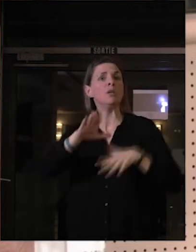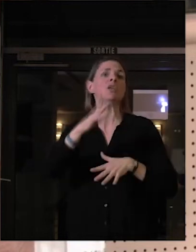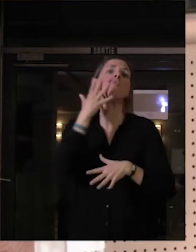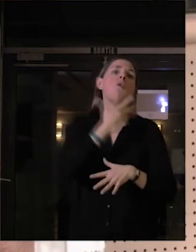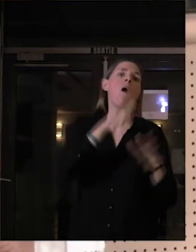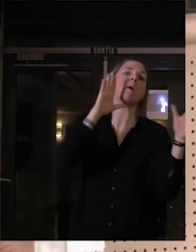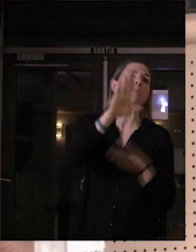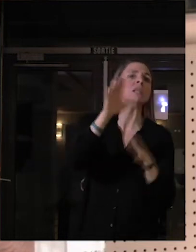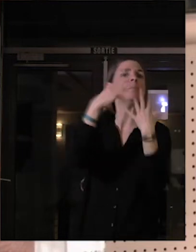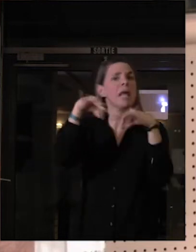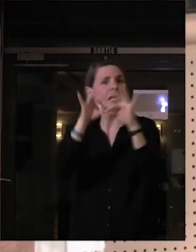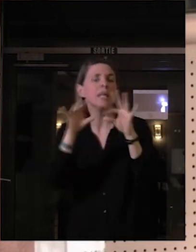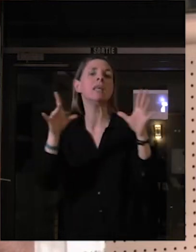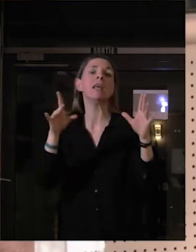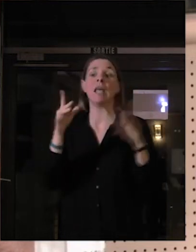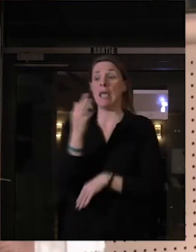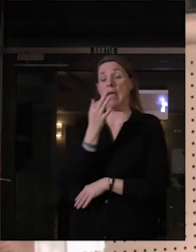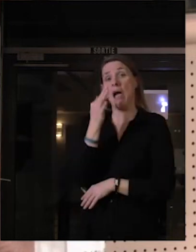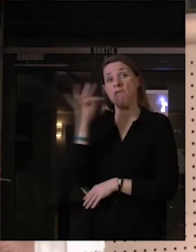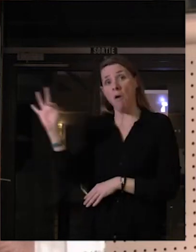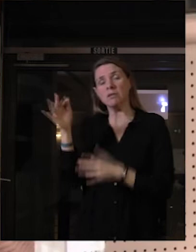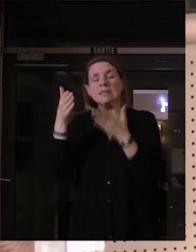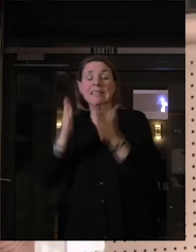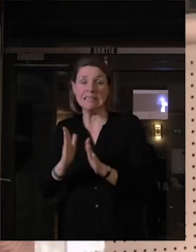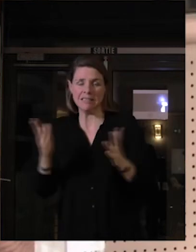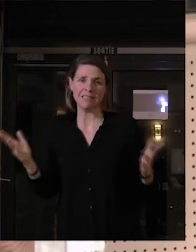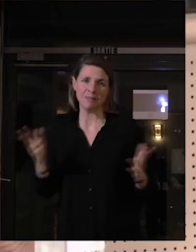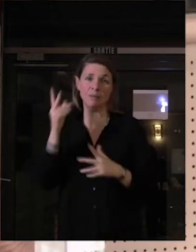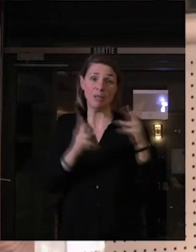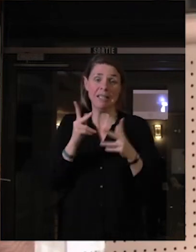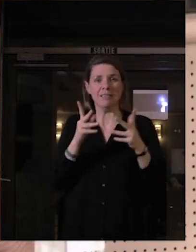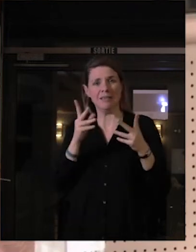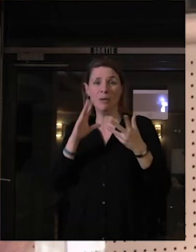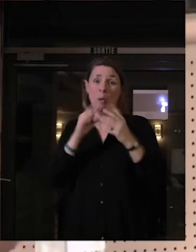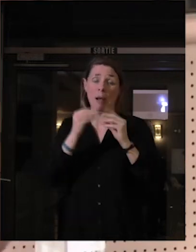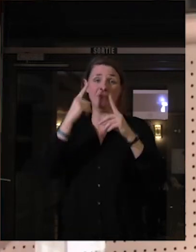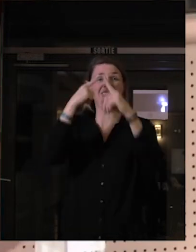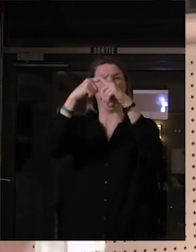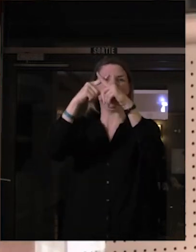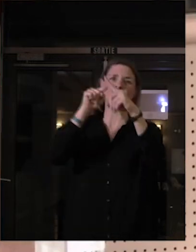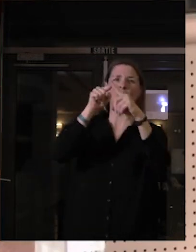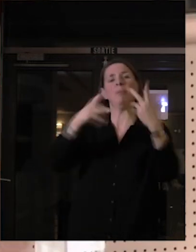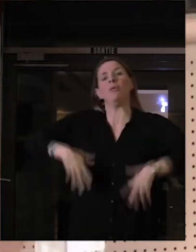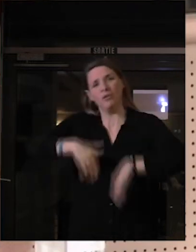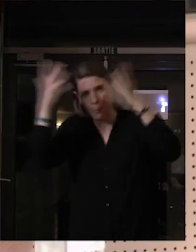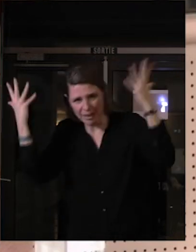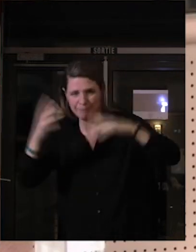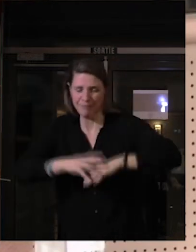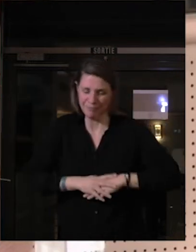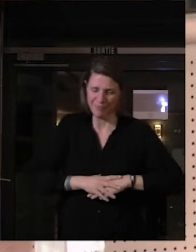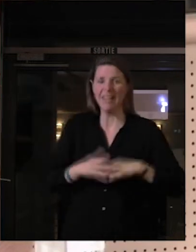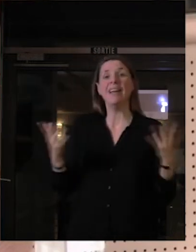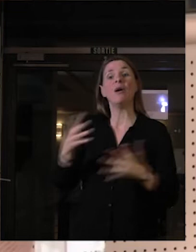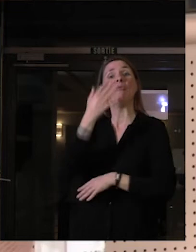couleurs de leur pays. Et la France avait décidé, alors là aussi, ça va peut-être poser problème au niveau de la fédération, mais tant pis. La